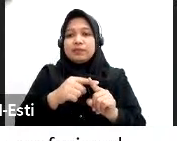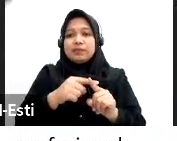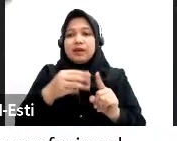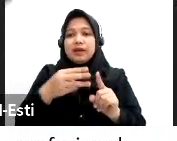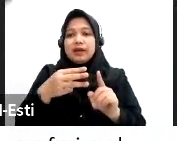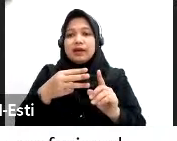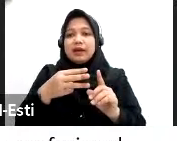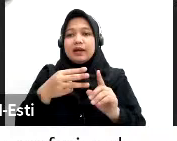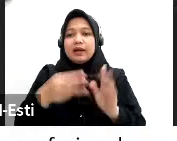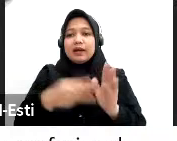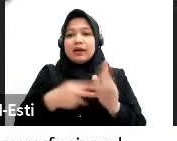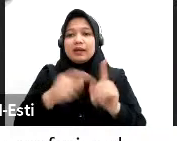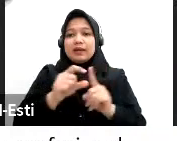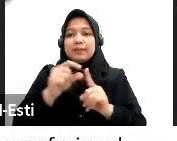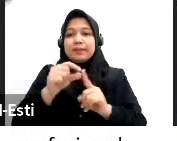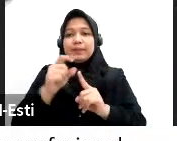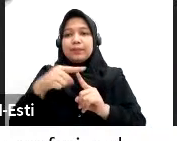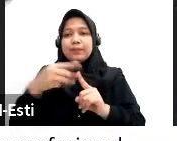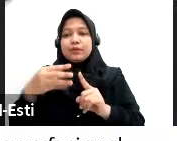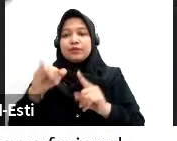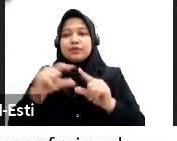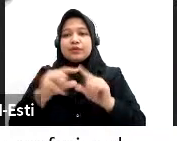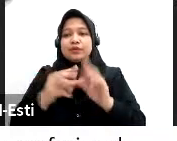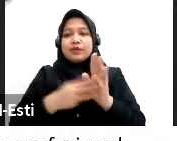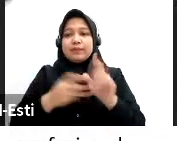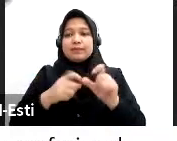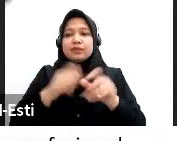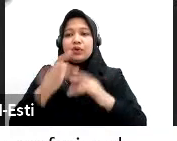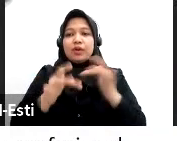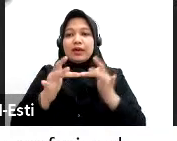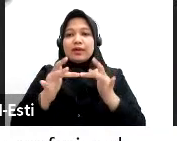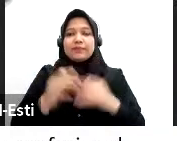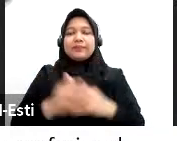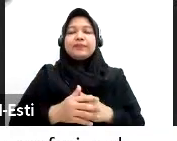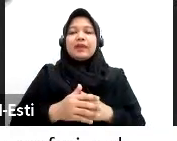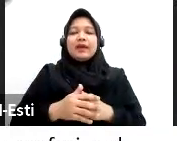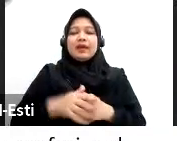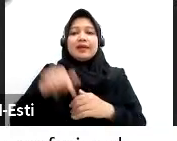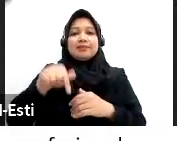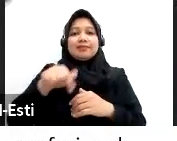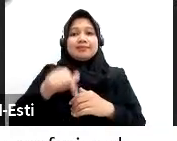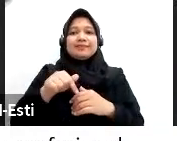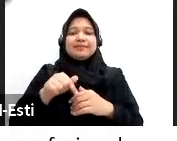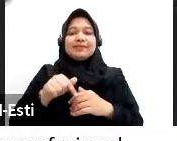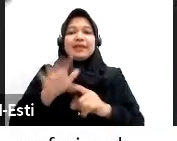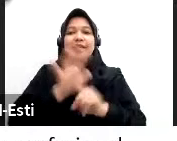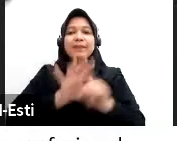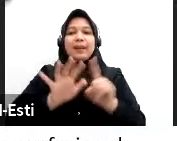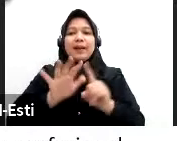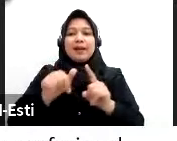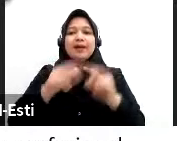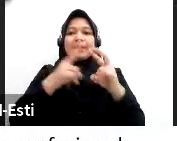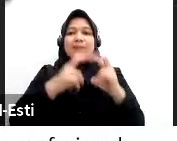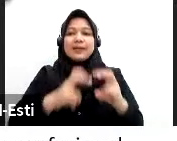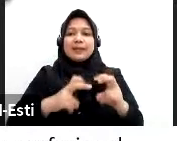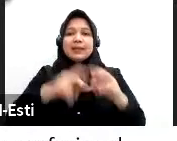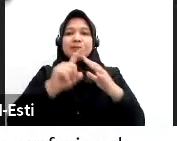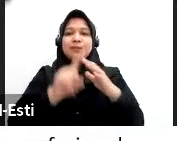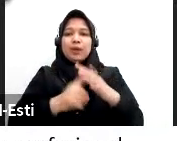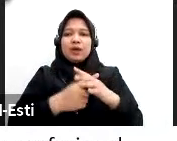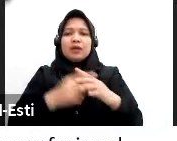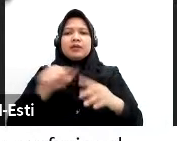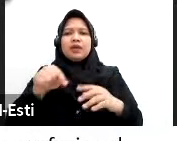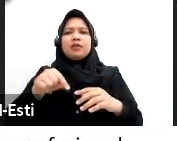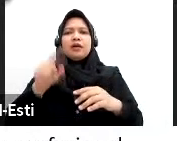gambaran di awal ya bagaimana sebetulnya ujian Kami ingin berangkat dan perkembangan kami juga mengikuti beberapa perkembangan